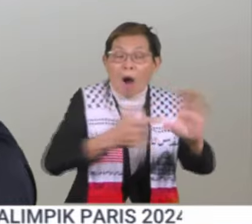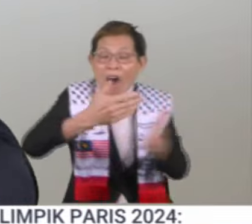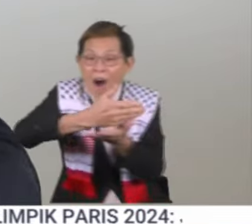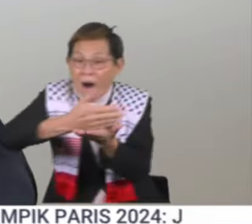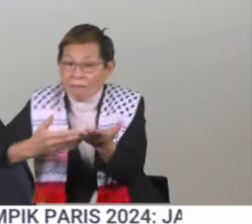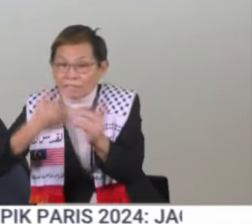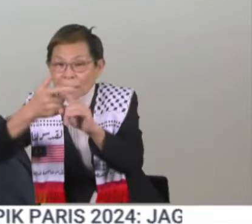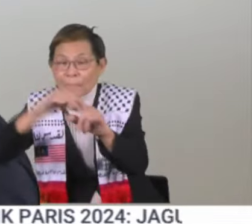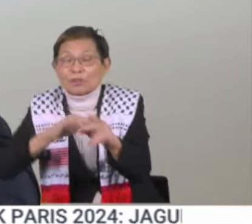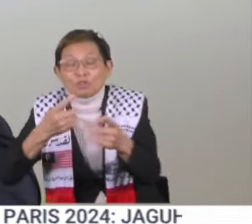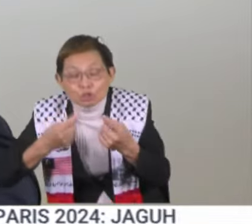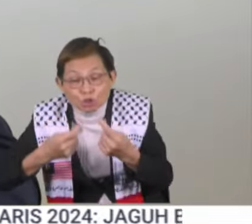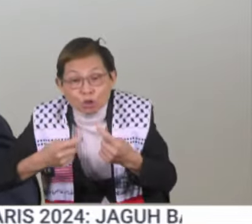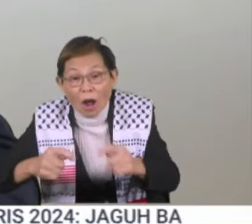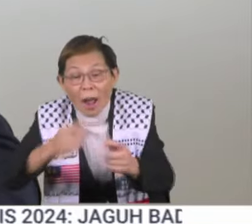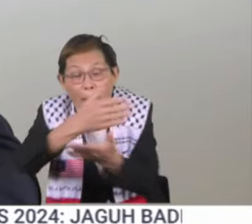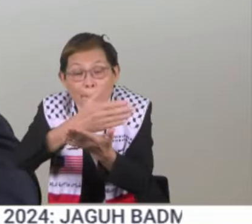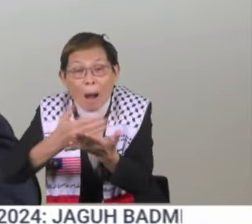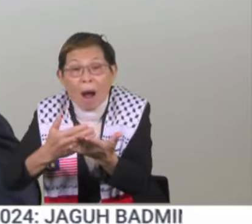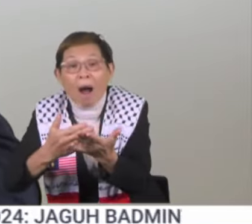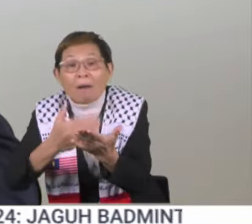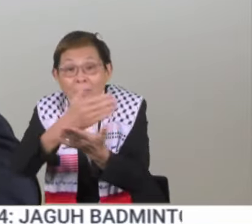daripada usaha untuk